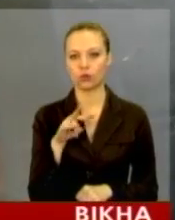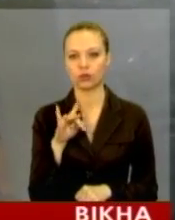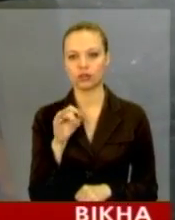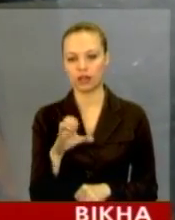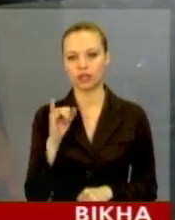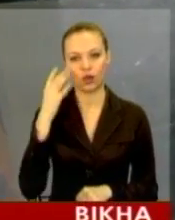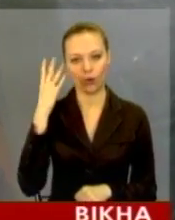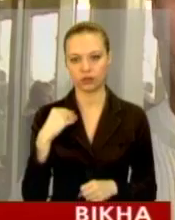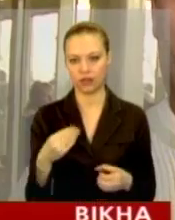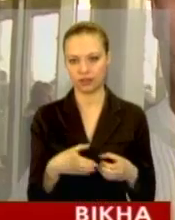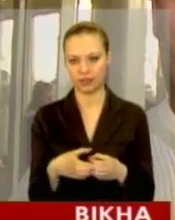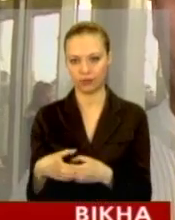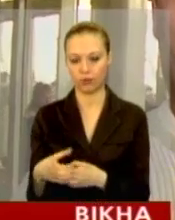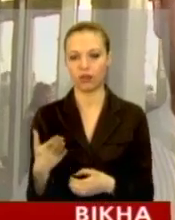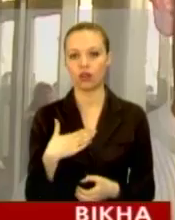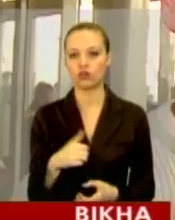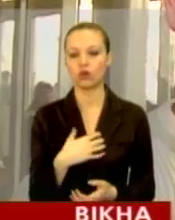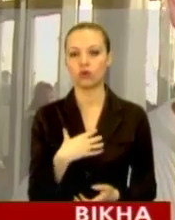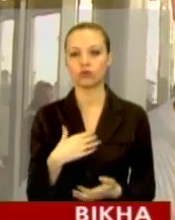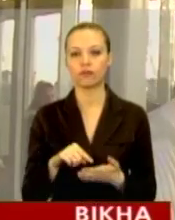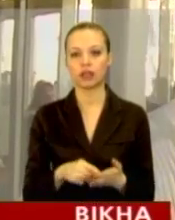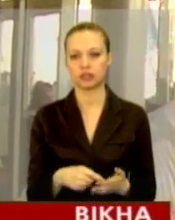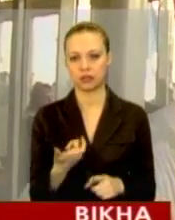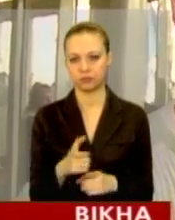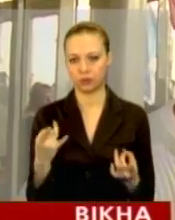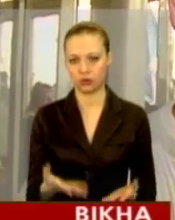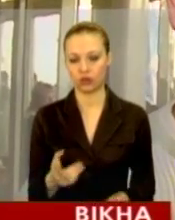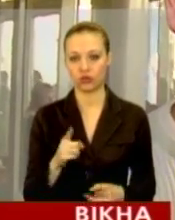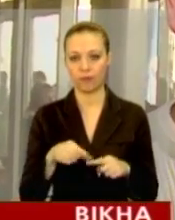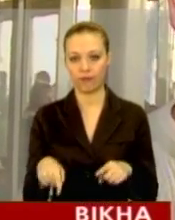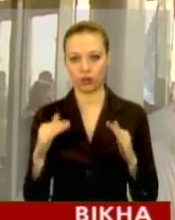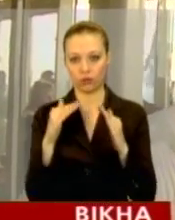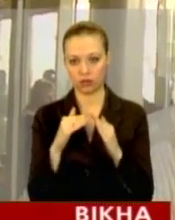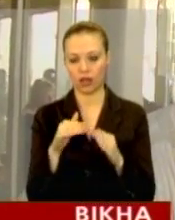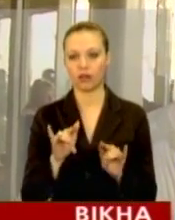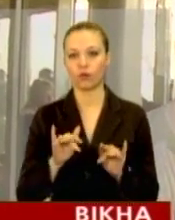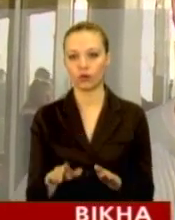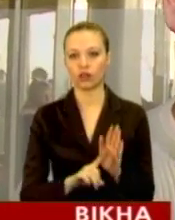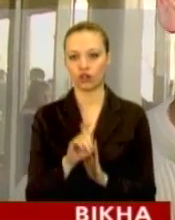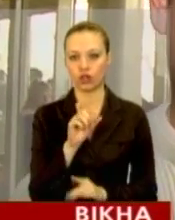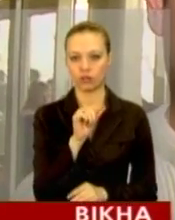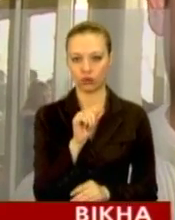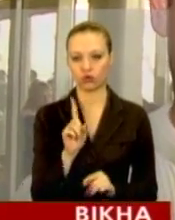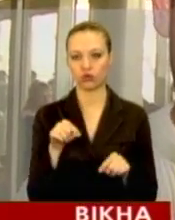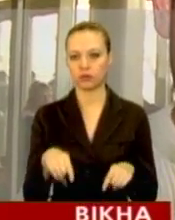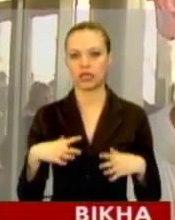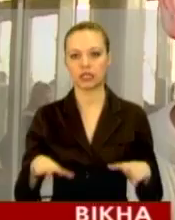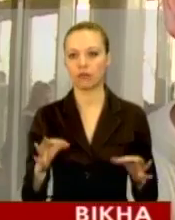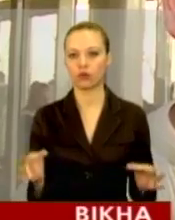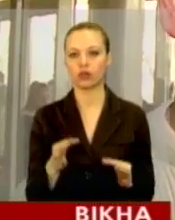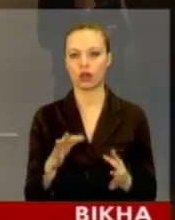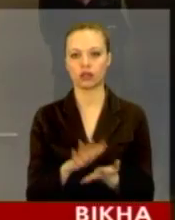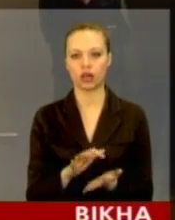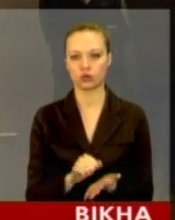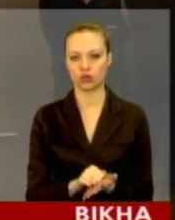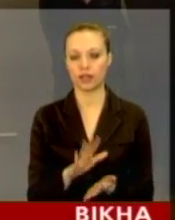та козацькі формування. Наша основна ціль предельно проста. Ну, щоб в цьому здані функціонувало, починаючи з понеділка, щоб тут не було ніяких